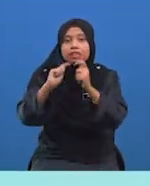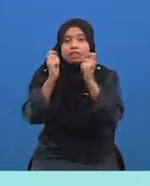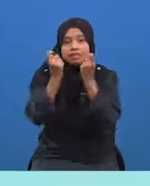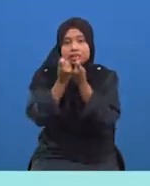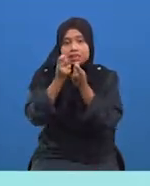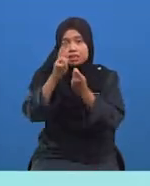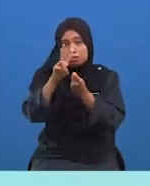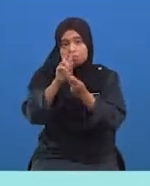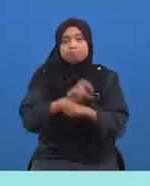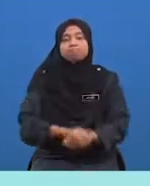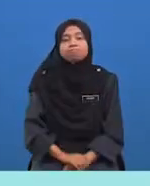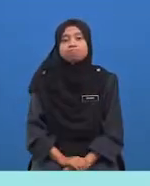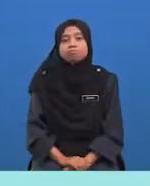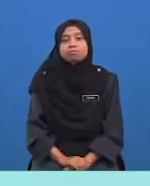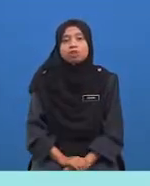2,